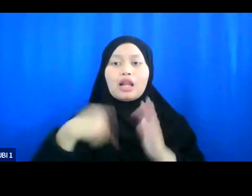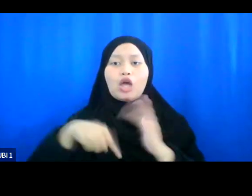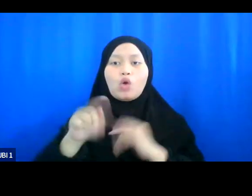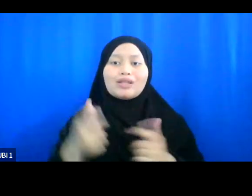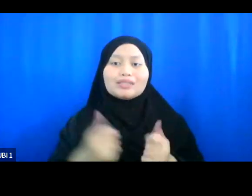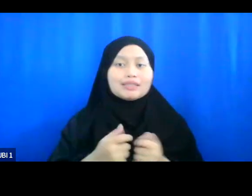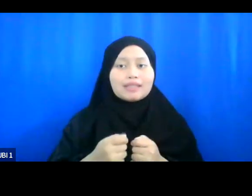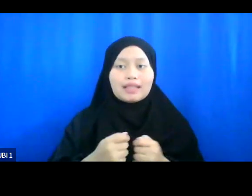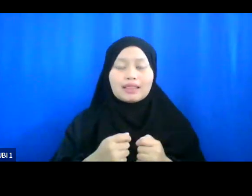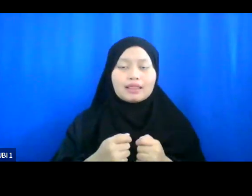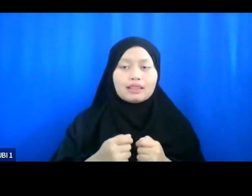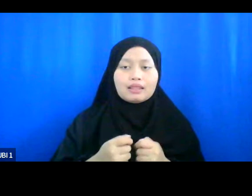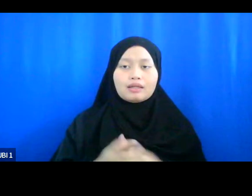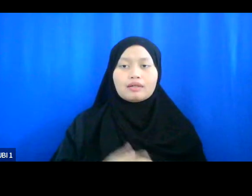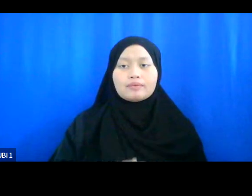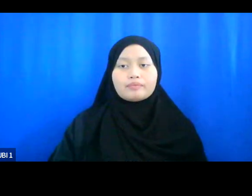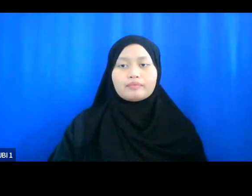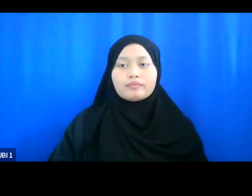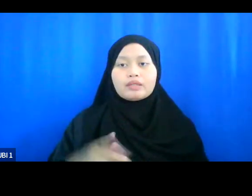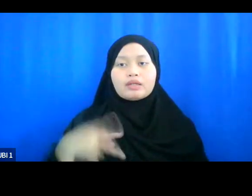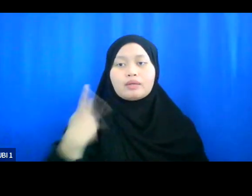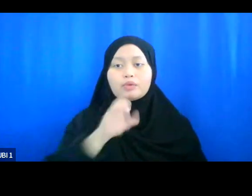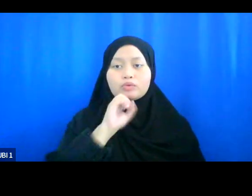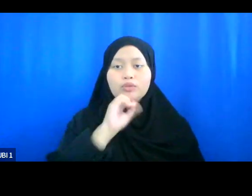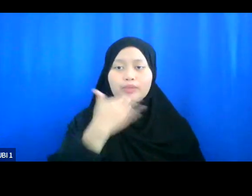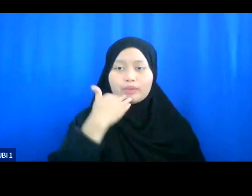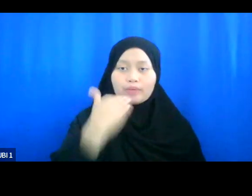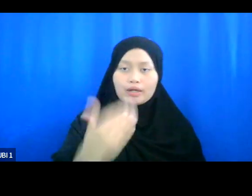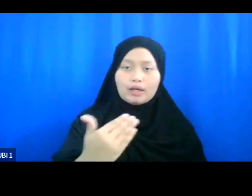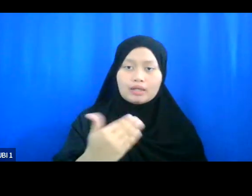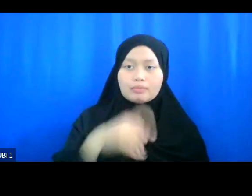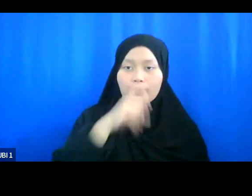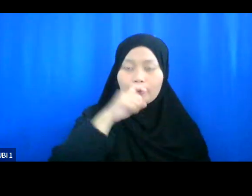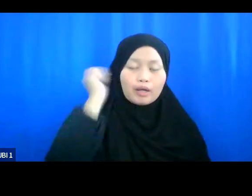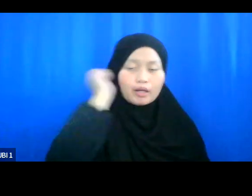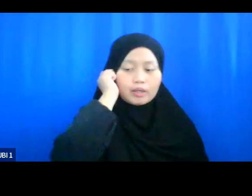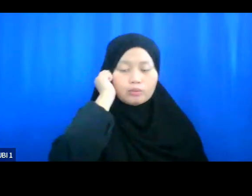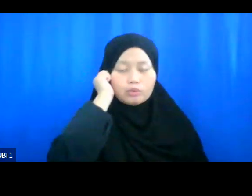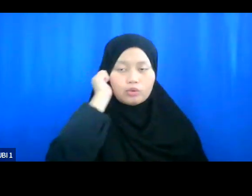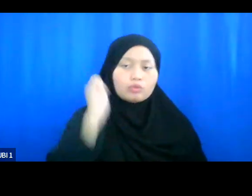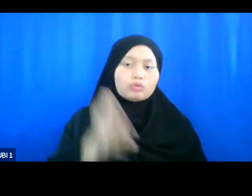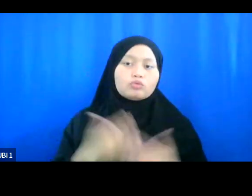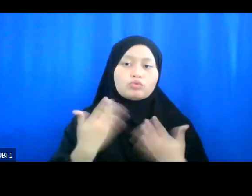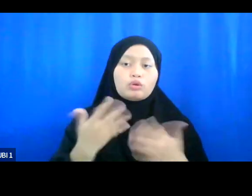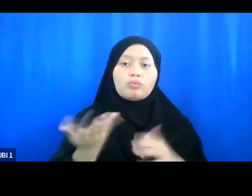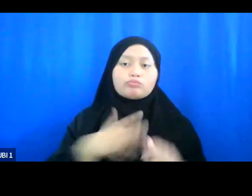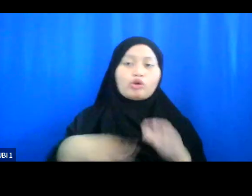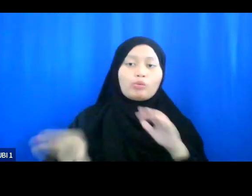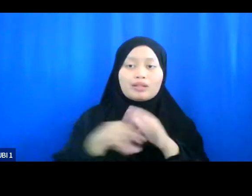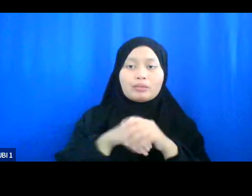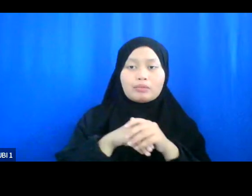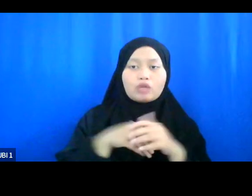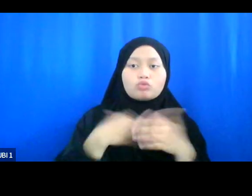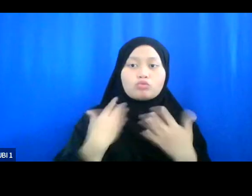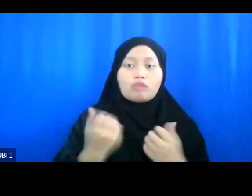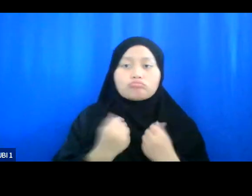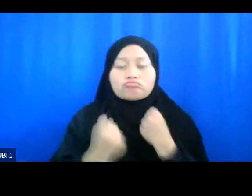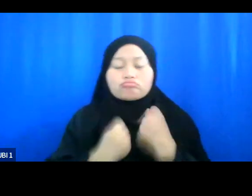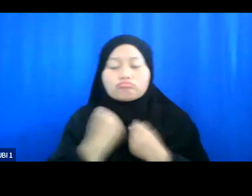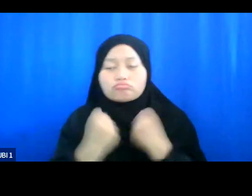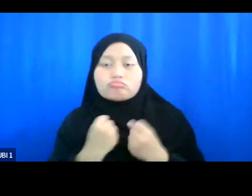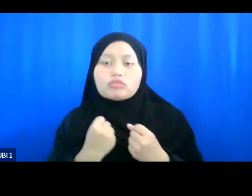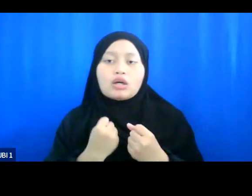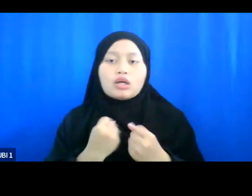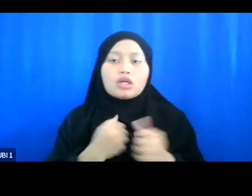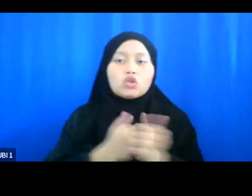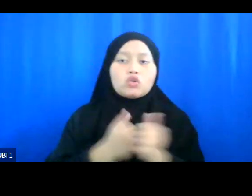interaktif kami mengucap sekali lagi terima kasih kepada bapak ibu atas partisipasi dan antusiasmenya untuk